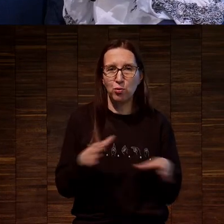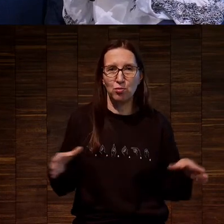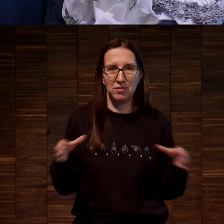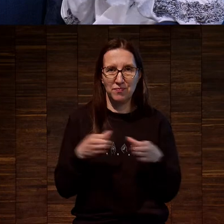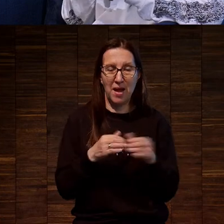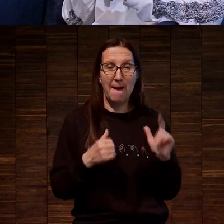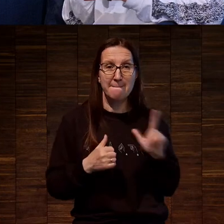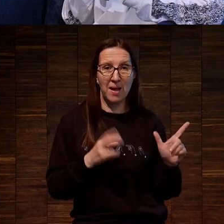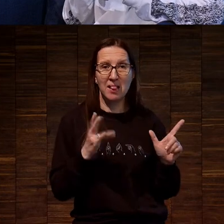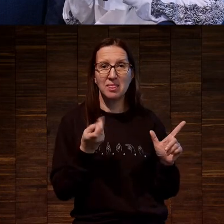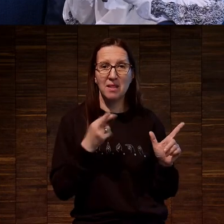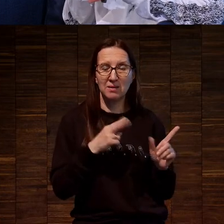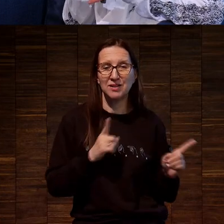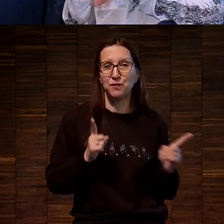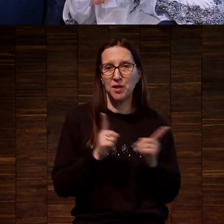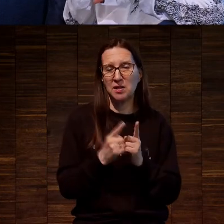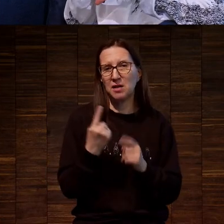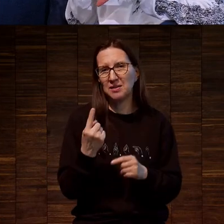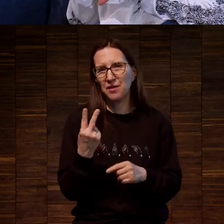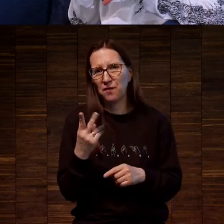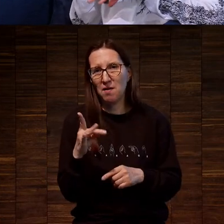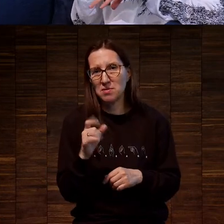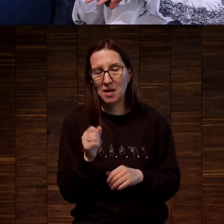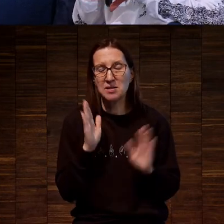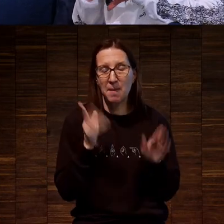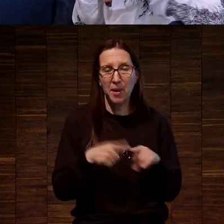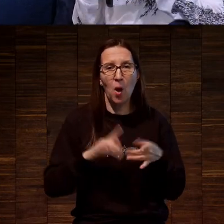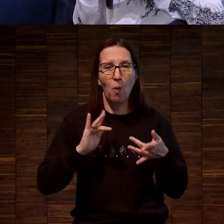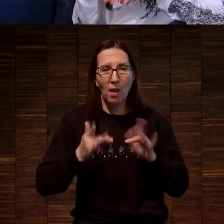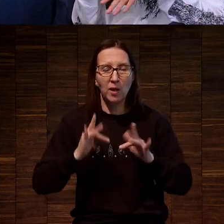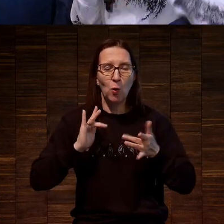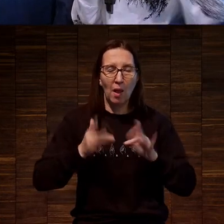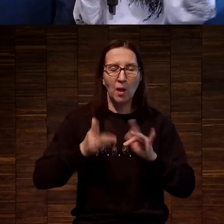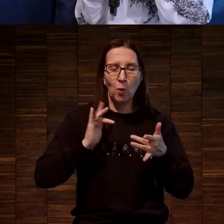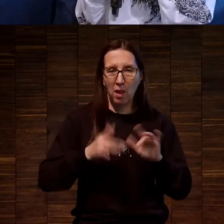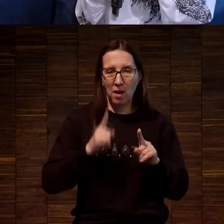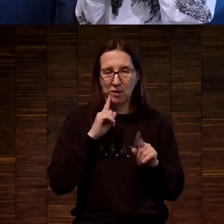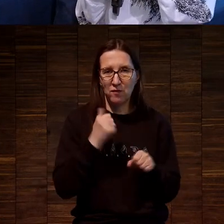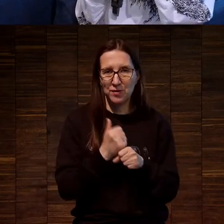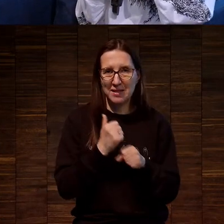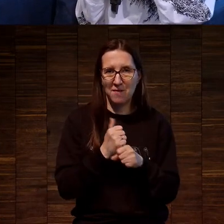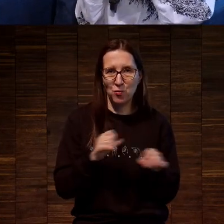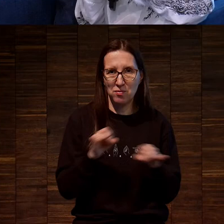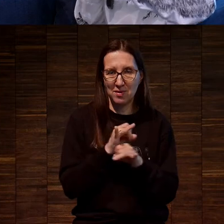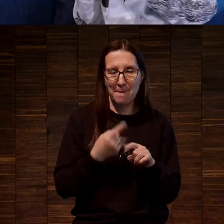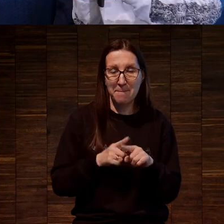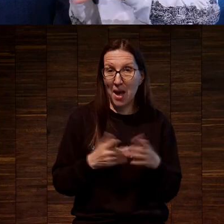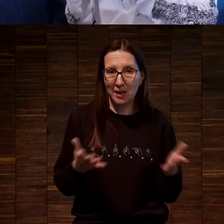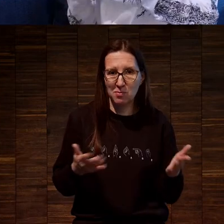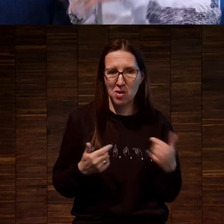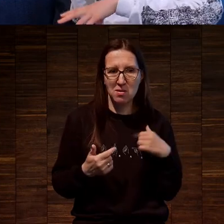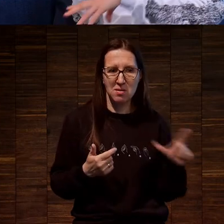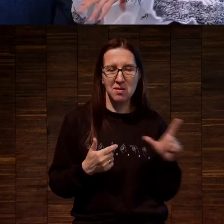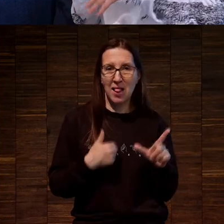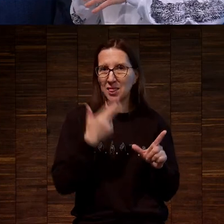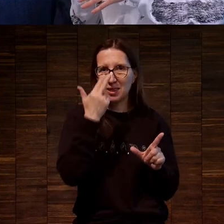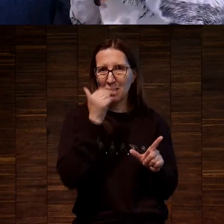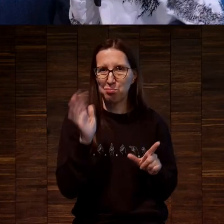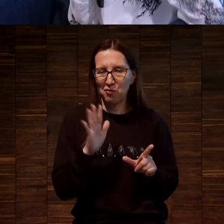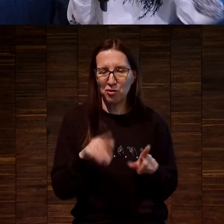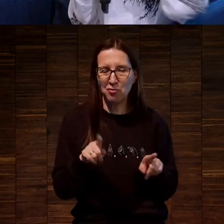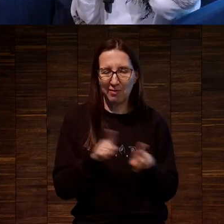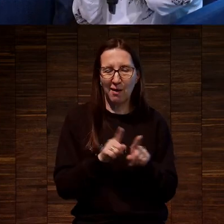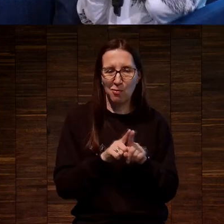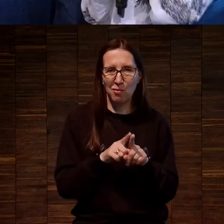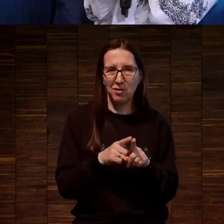встретились только два или один раз, все остальное время это был онлайн. Вот весь проект. Поэтому для нас это не очень привычный